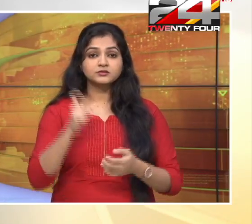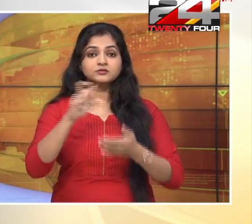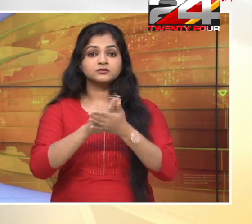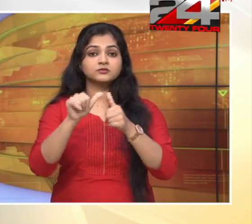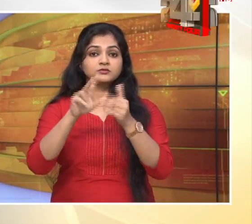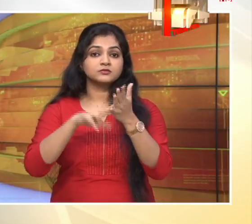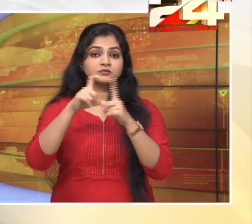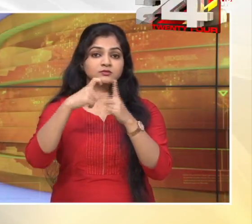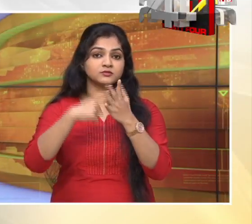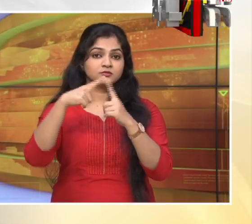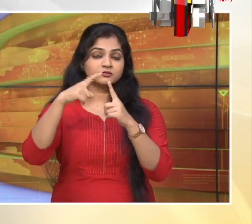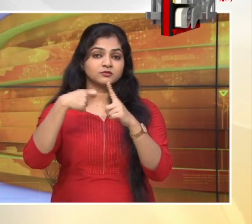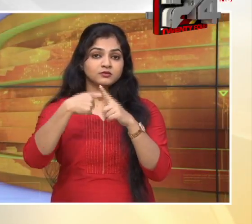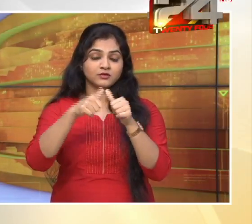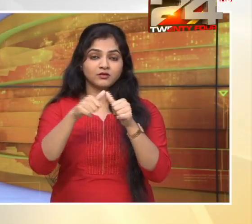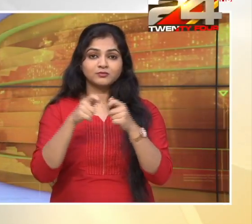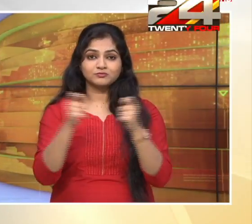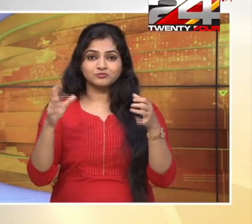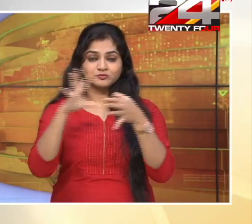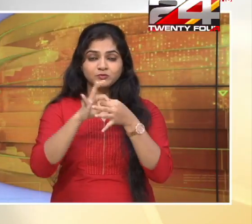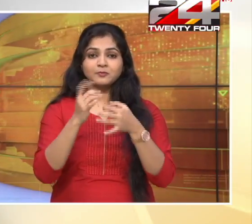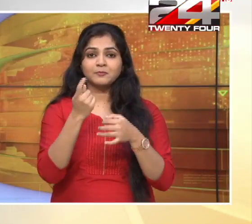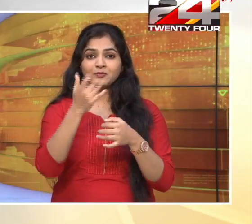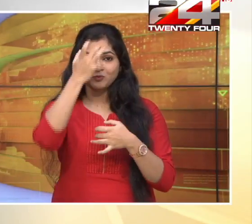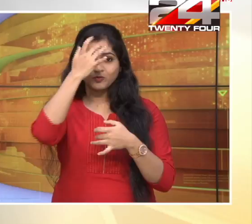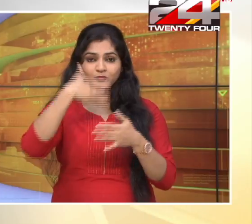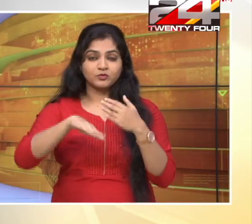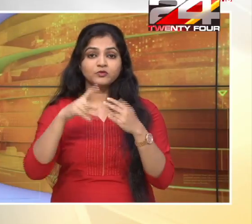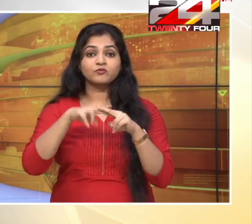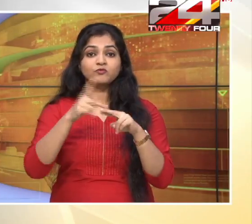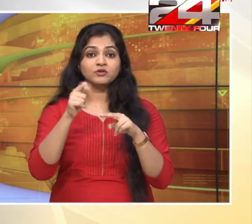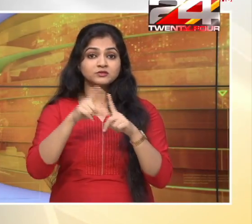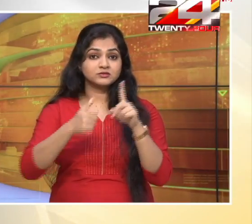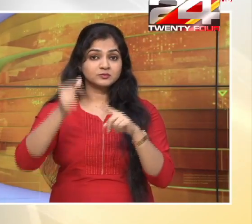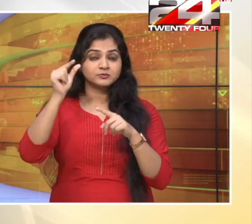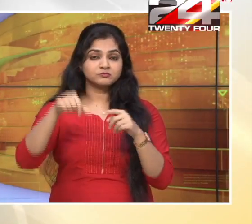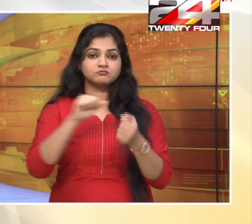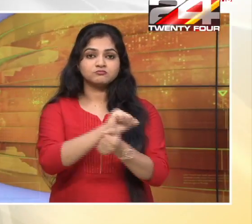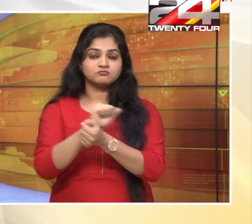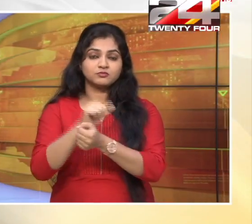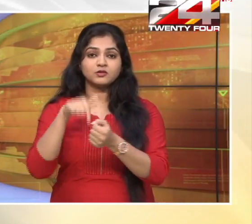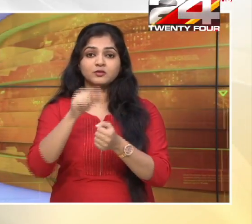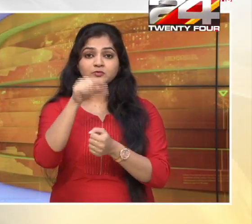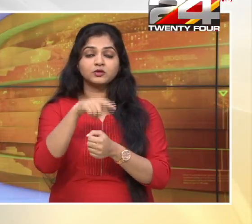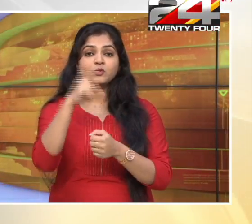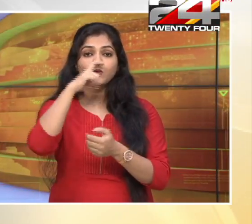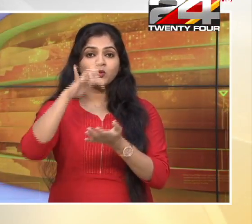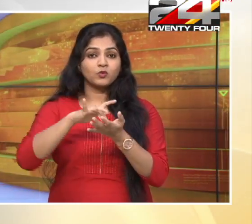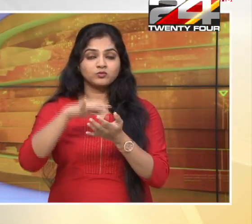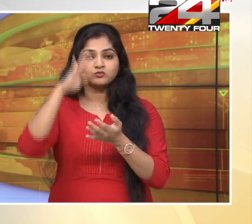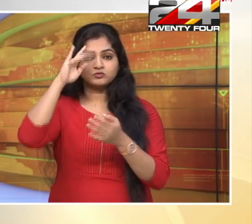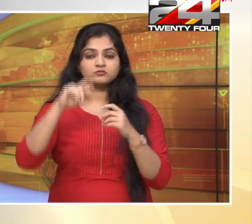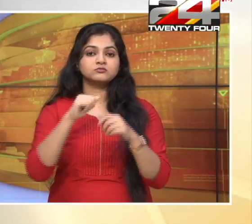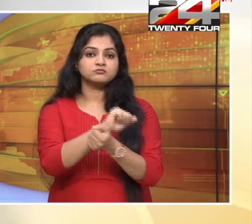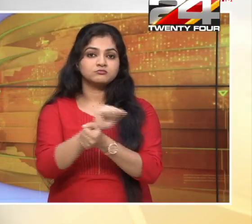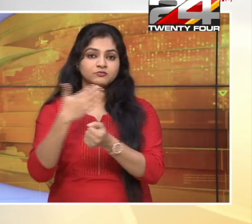ചന്ദ്രികാ ദിനപത്രവുമായി ബന്ധപ്പെട്ട സാമ്പത്തിക ക്രമക്കേടിൽ ഫിനാൻസ് ഡയറക്ടർ അറസ്റ്റിൽ. പി എ അബ്ദുൾ സമീറിനെ കോഴിക്കോട് നടക്കാവ് പോലീസാണ് അറസ്റ്റ്